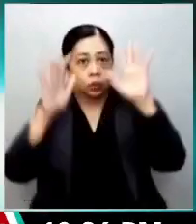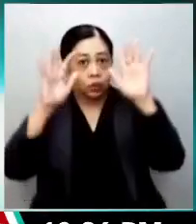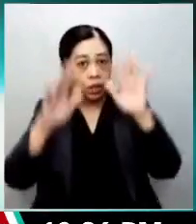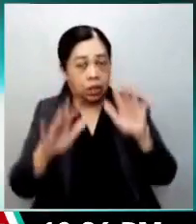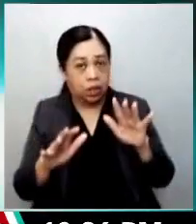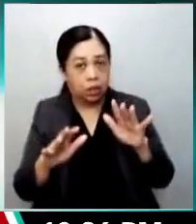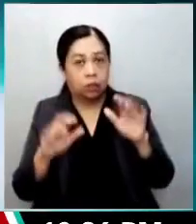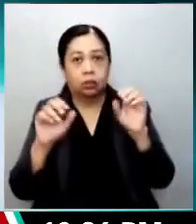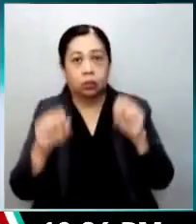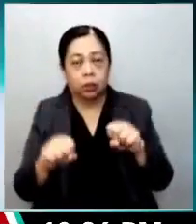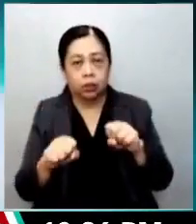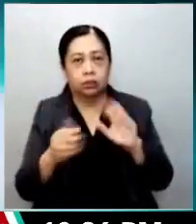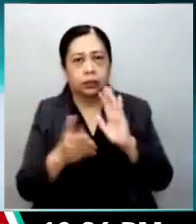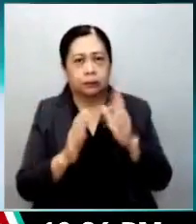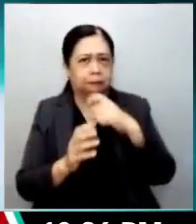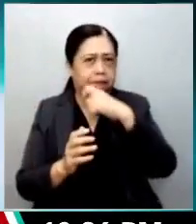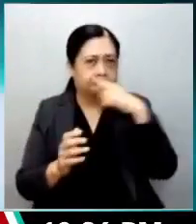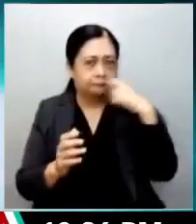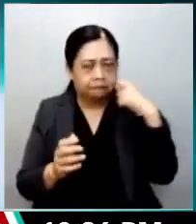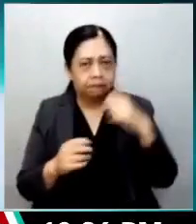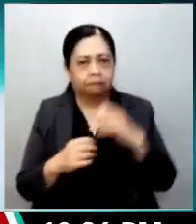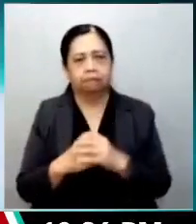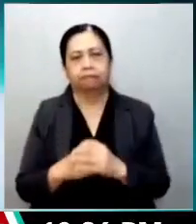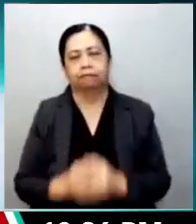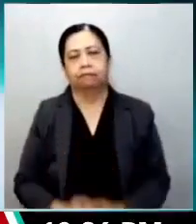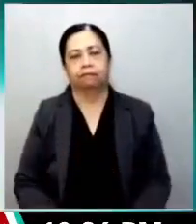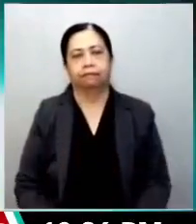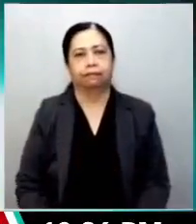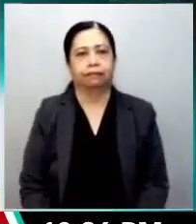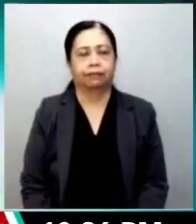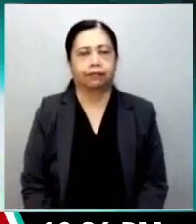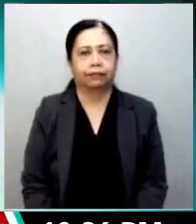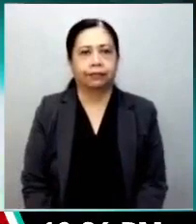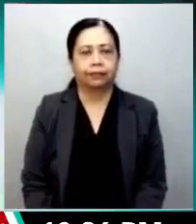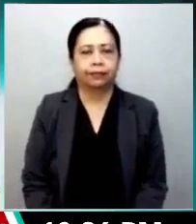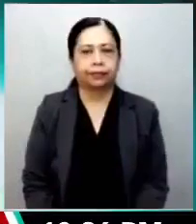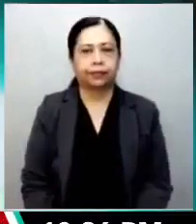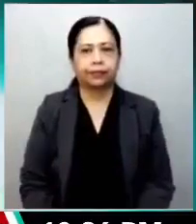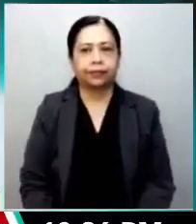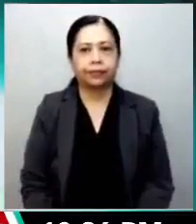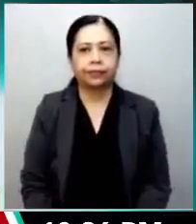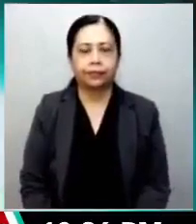mauwi sa dry spell. Katrina Son, nagbabalita para sa GMA Integrated News.